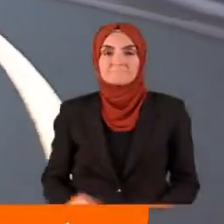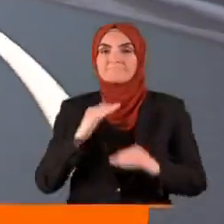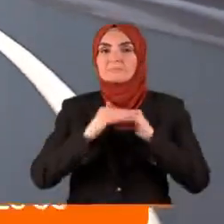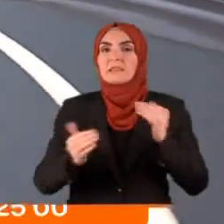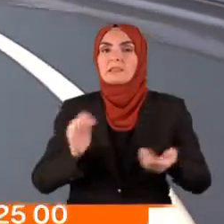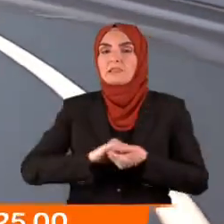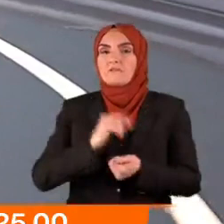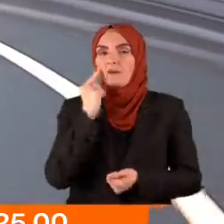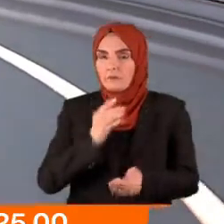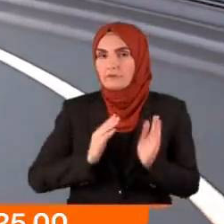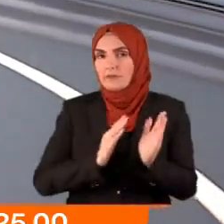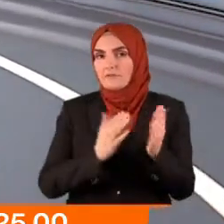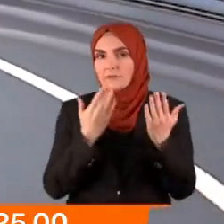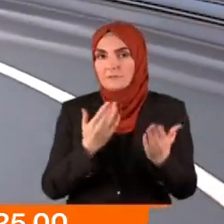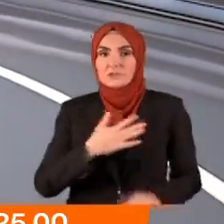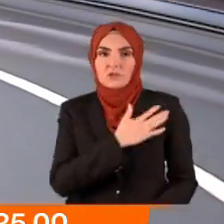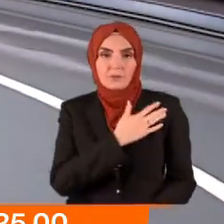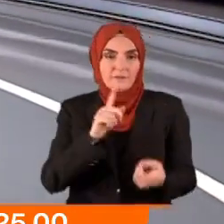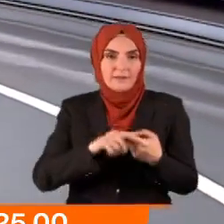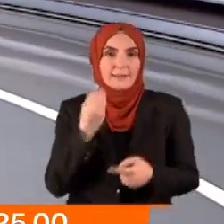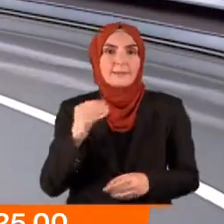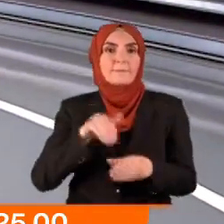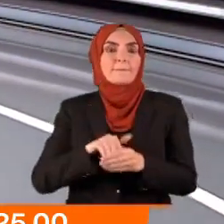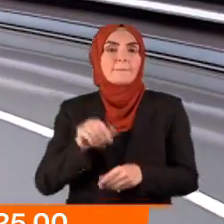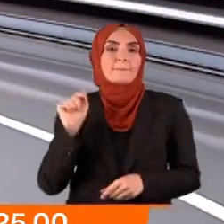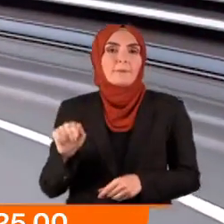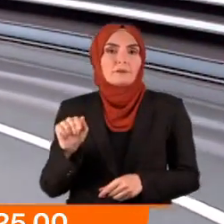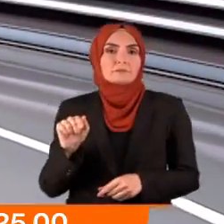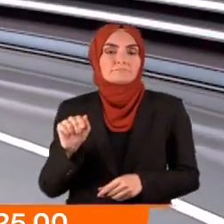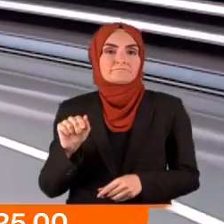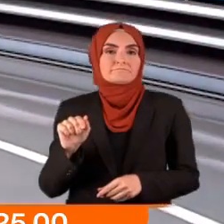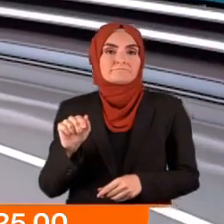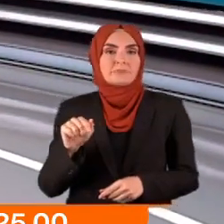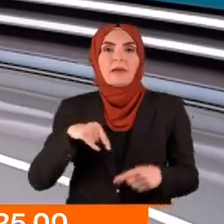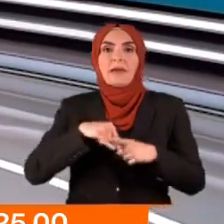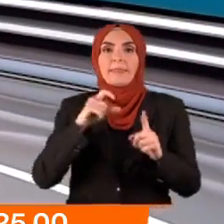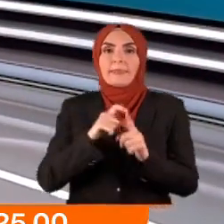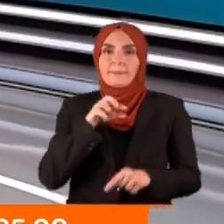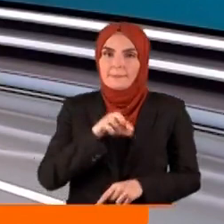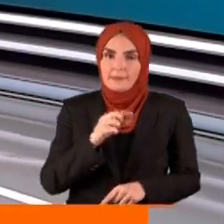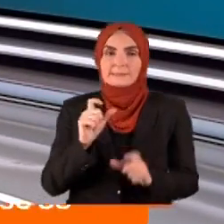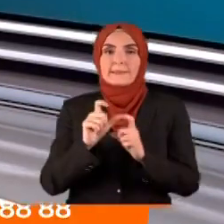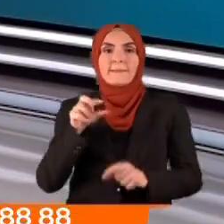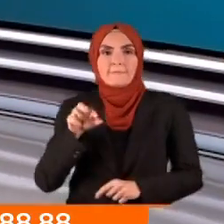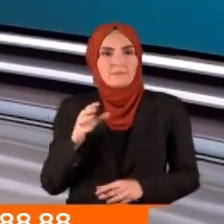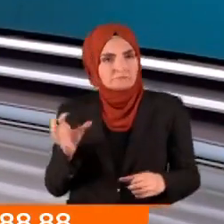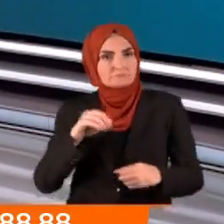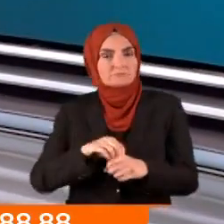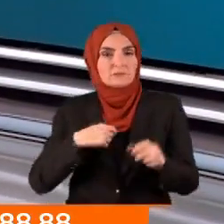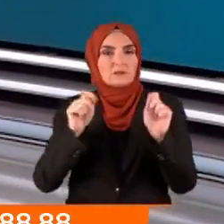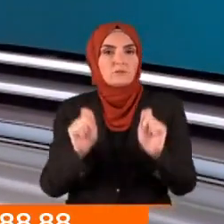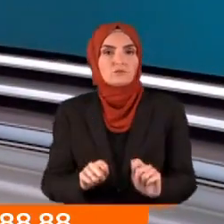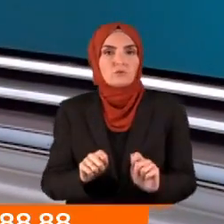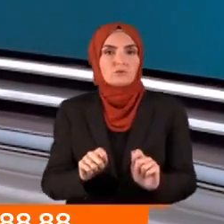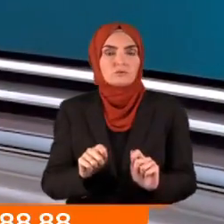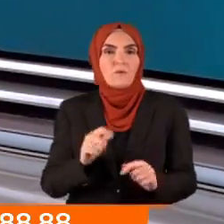Millet İttifakı ile devam edelim. CHP ve İyi Parti, hatta biz HDP'yi ve Saadet Partisi'ni de dahil edelim. Henüz ortak bir Cumhurbaşkanı